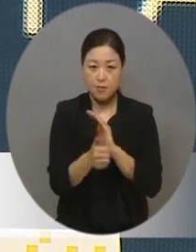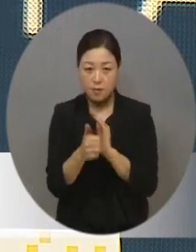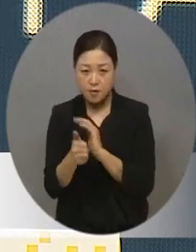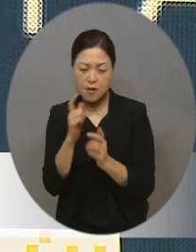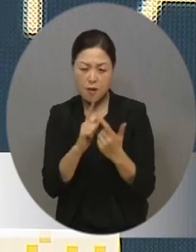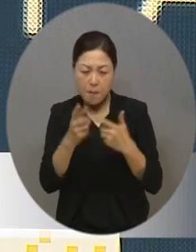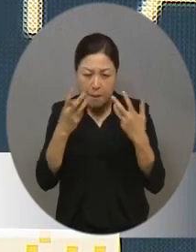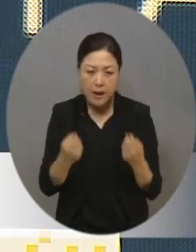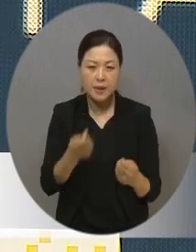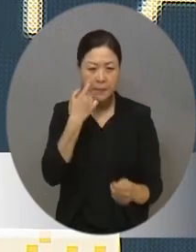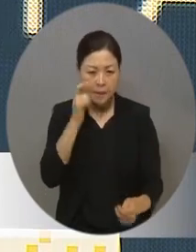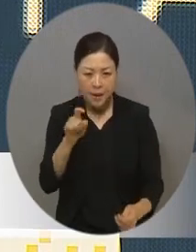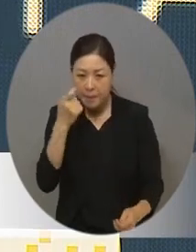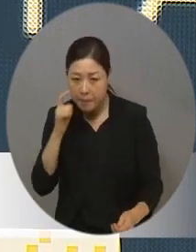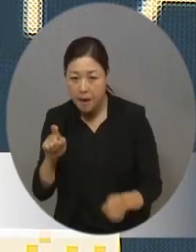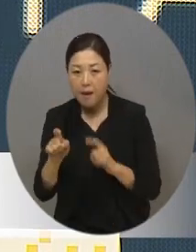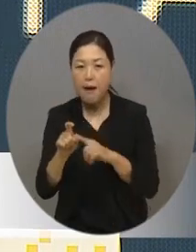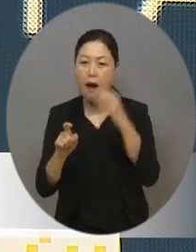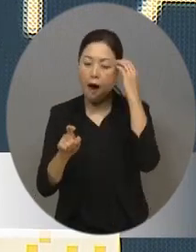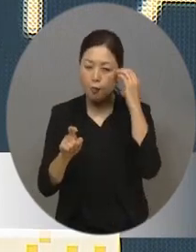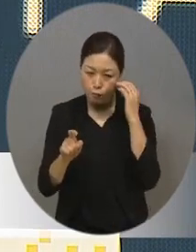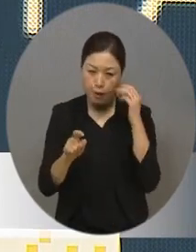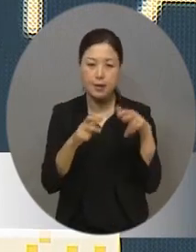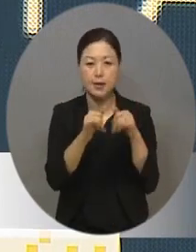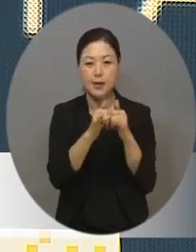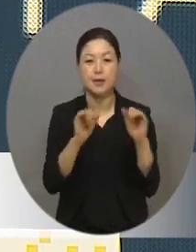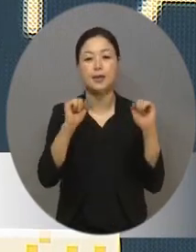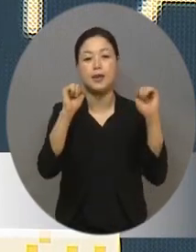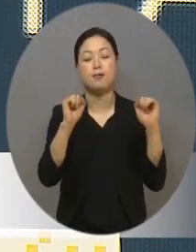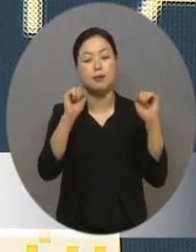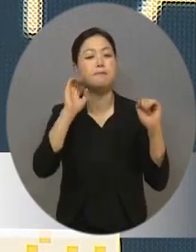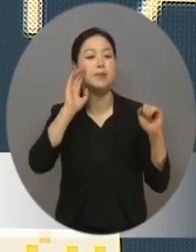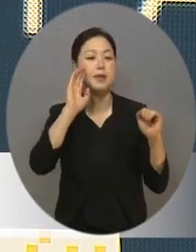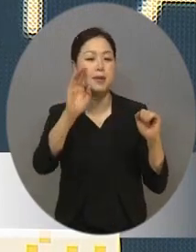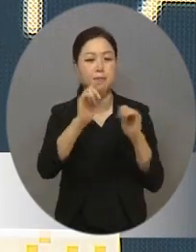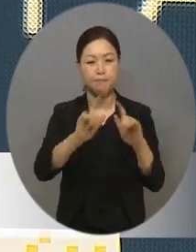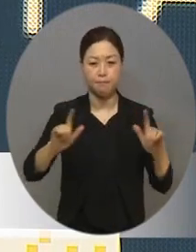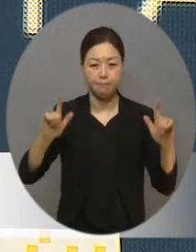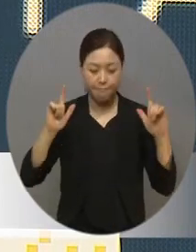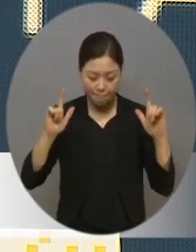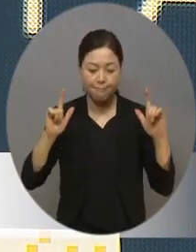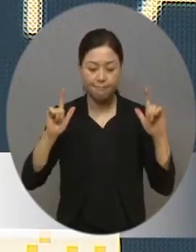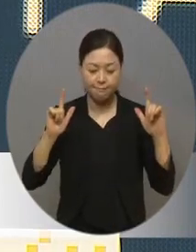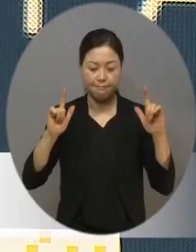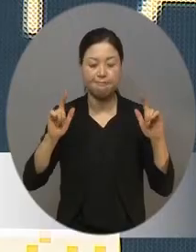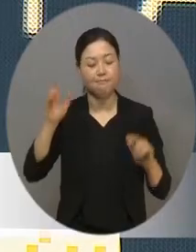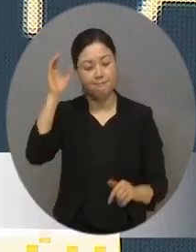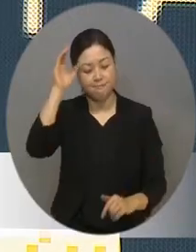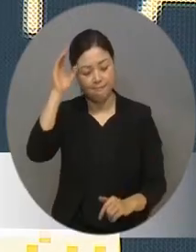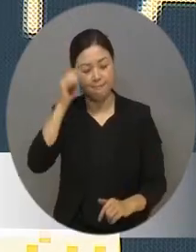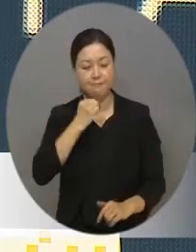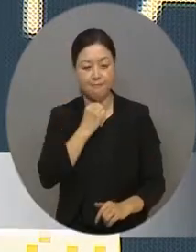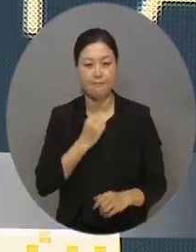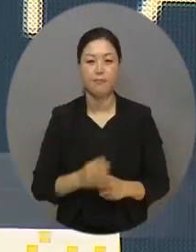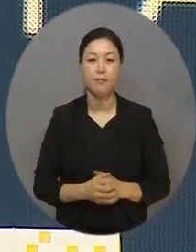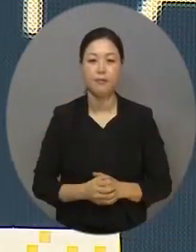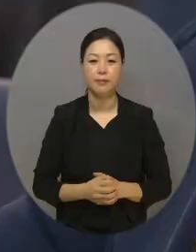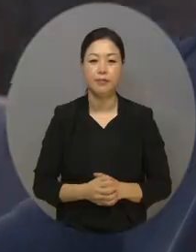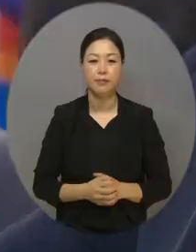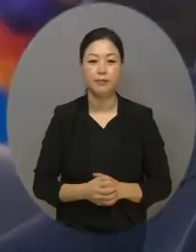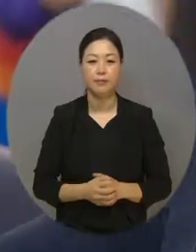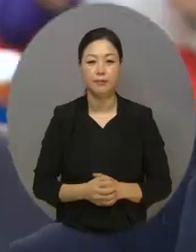더 많이 발굴되어 대한민국 장애인 체육의 미래의 주역이 되길